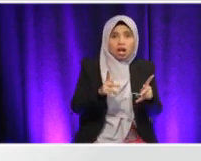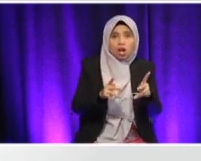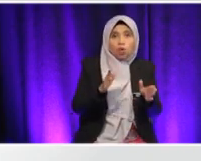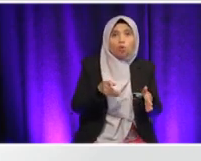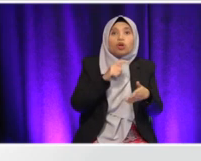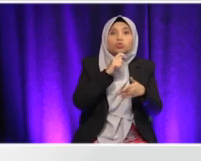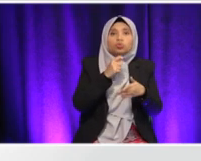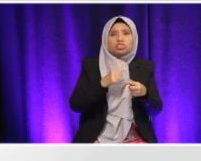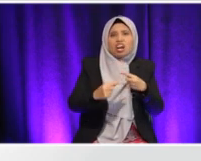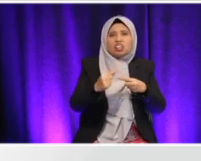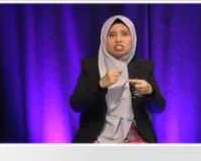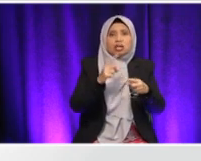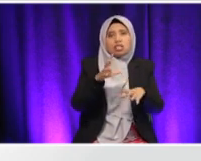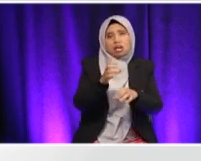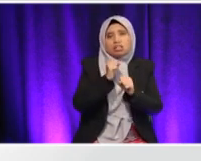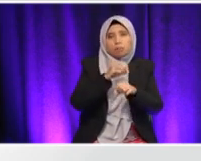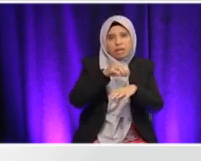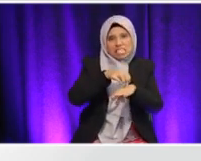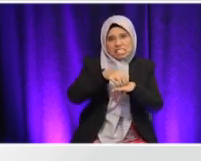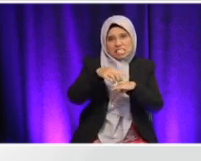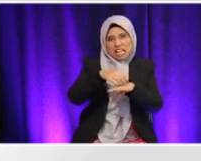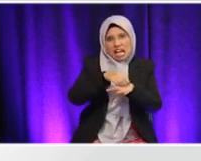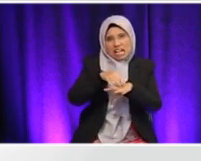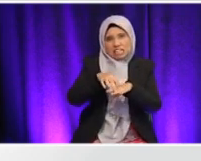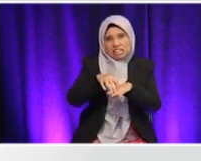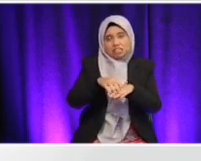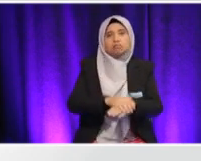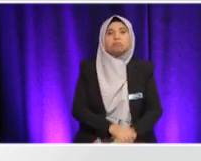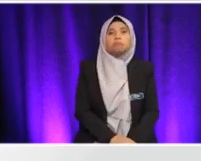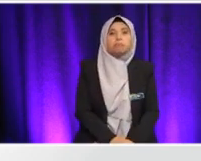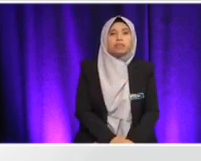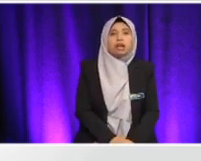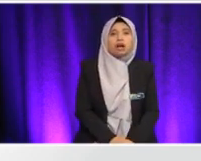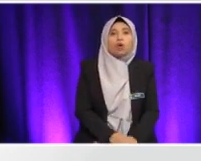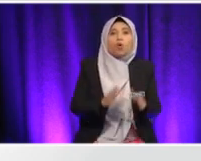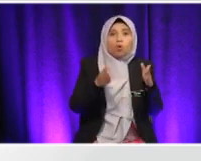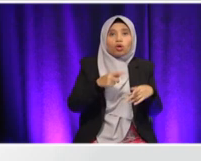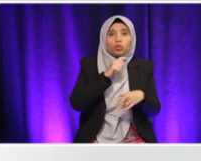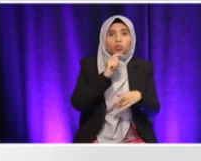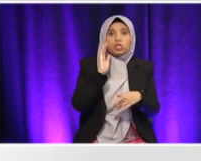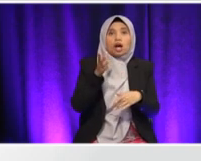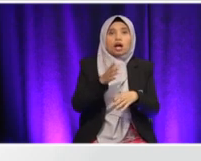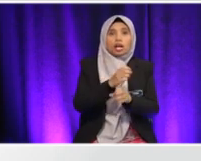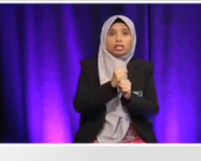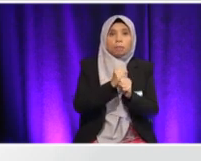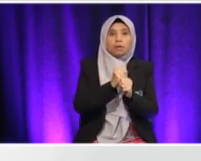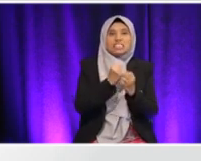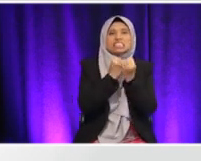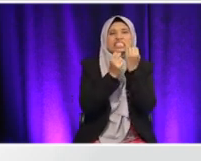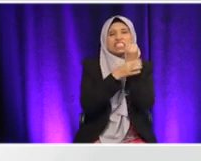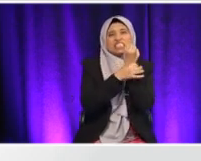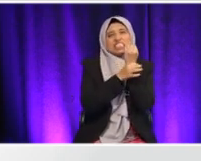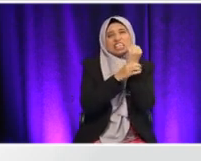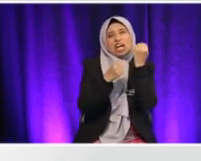dia akan berisiko mendapat kudis tekanan akan mendapat kekejangan otot